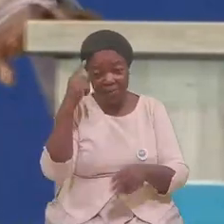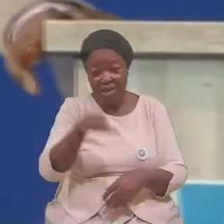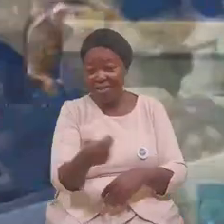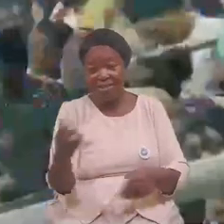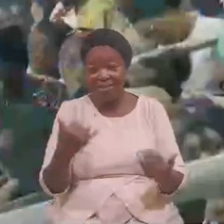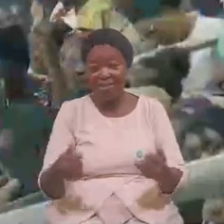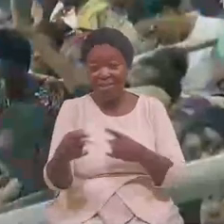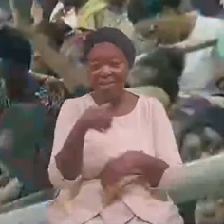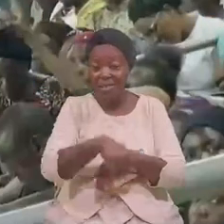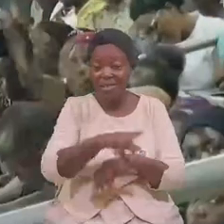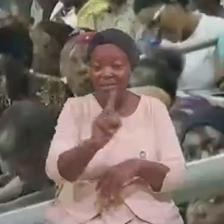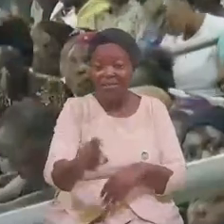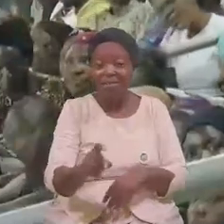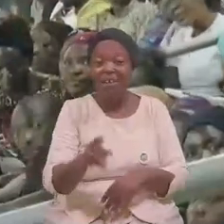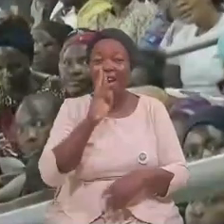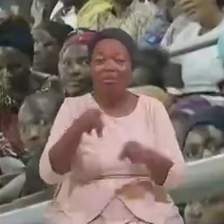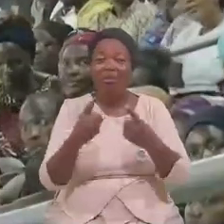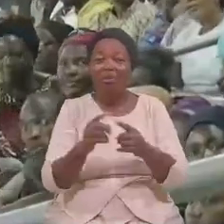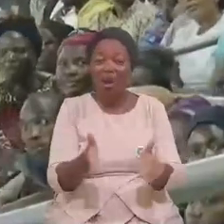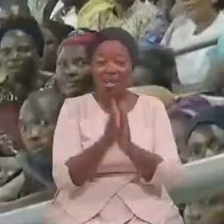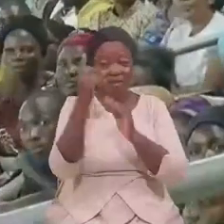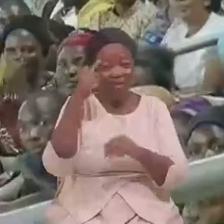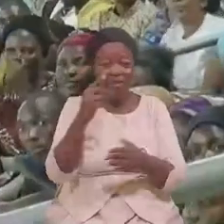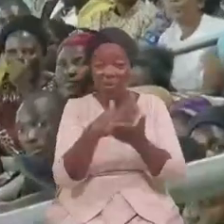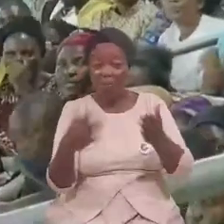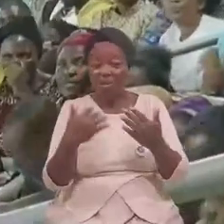Je dis, est-ce que tu vas demander quelque chose ce soir?